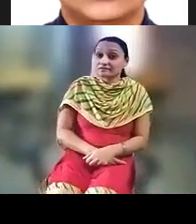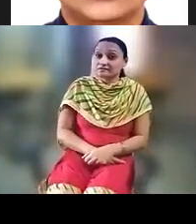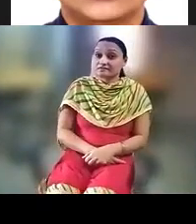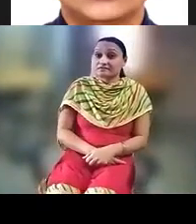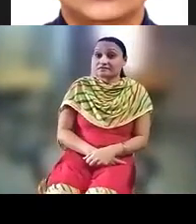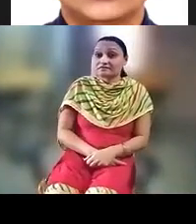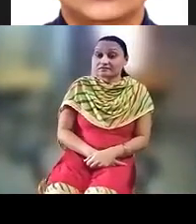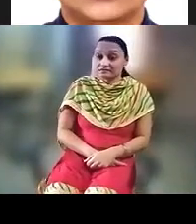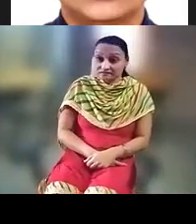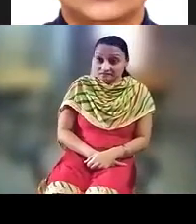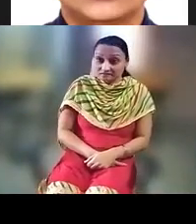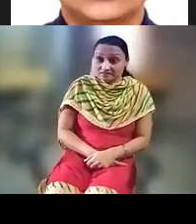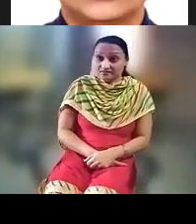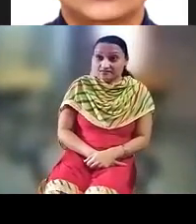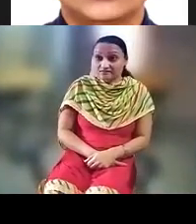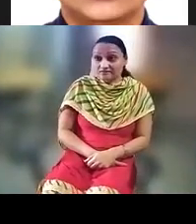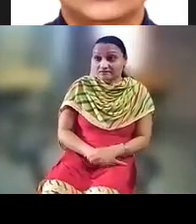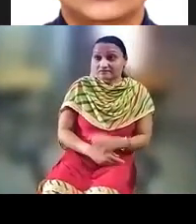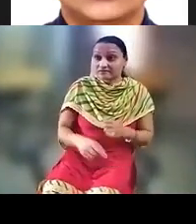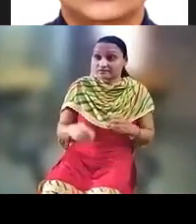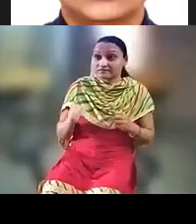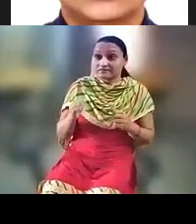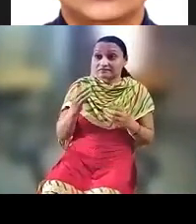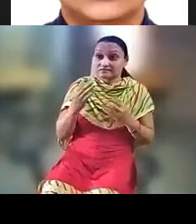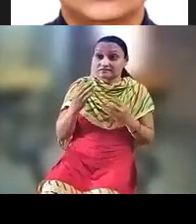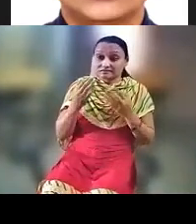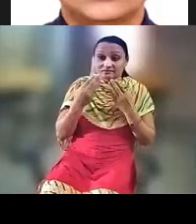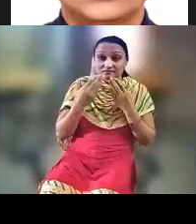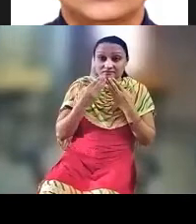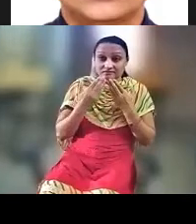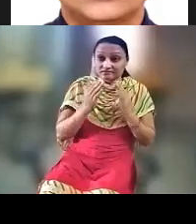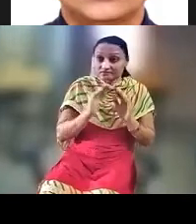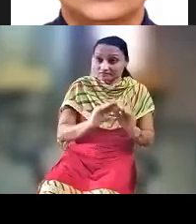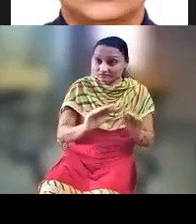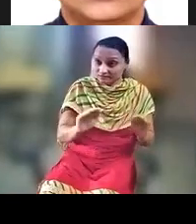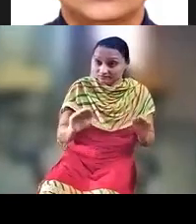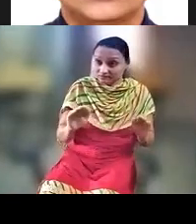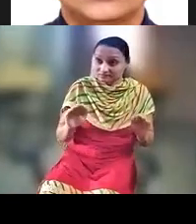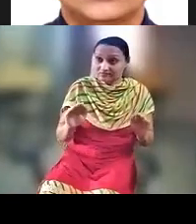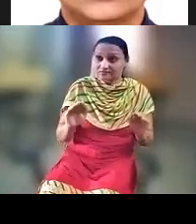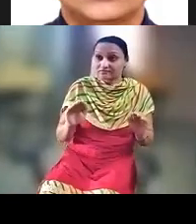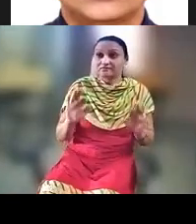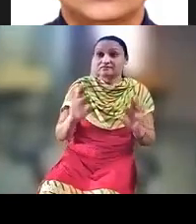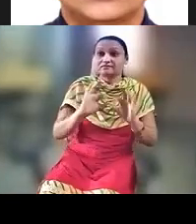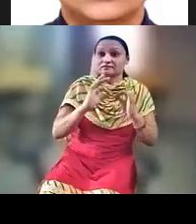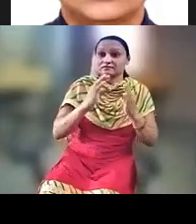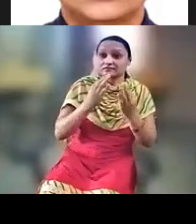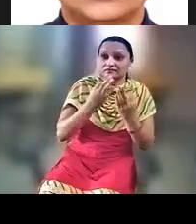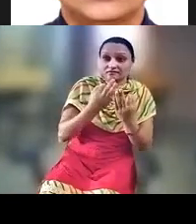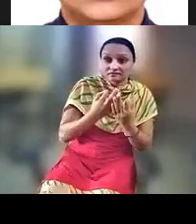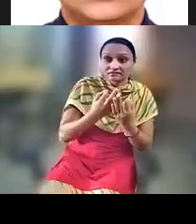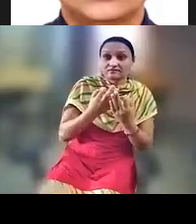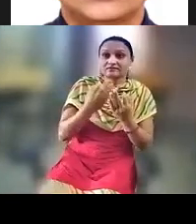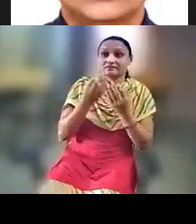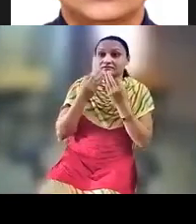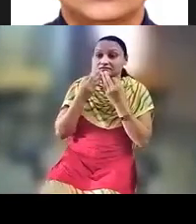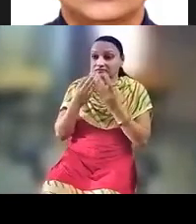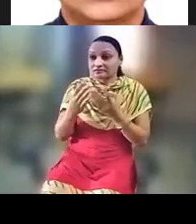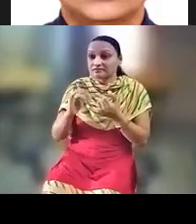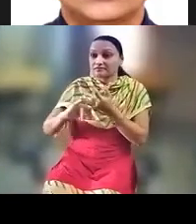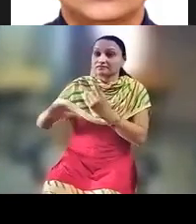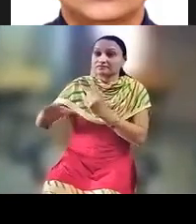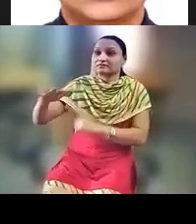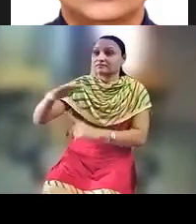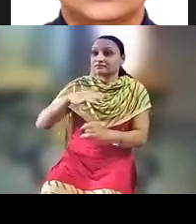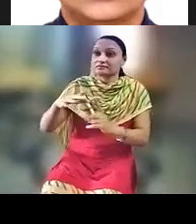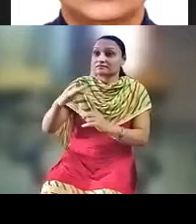Now what we need to look at is कि children's well-being can be ensured when they receive support from family, school and society. तो बच्चों की